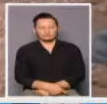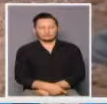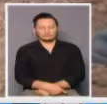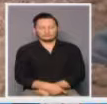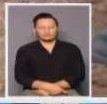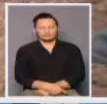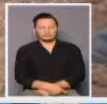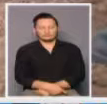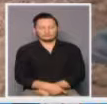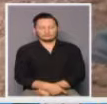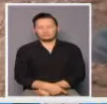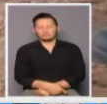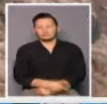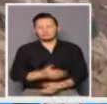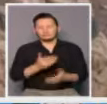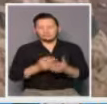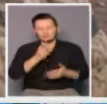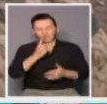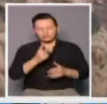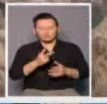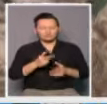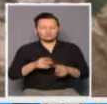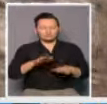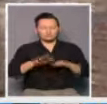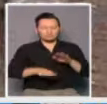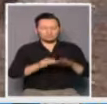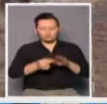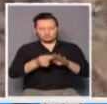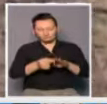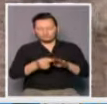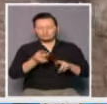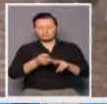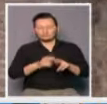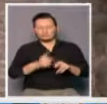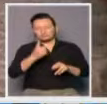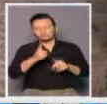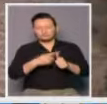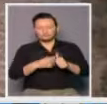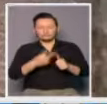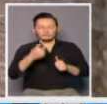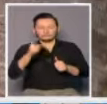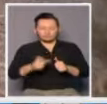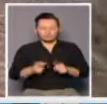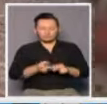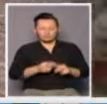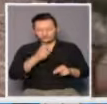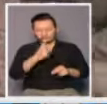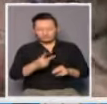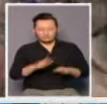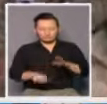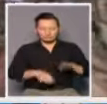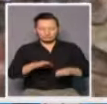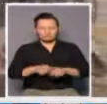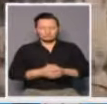Если следы вдавленные, смотришь, то значит это один или два человека. В данном случае у